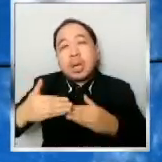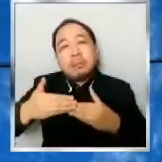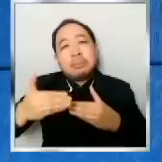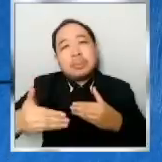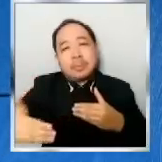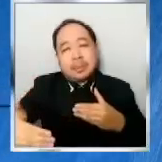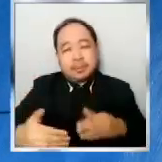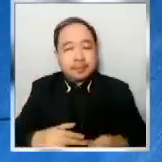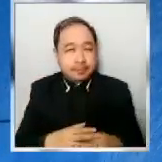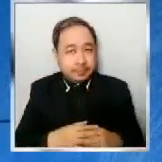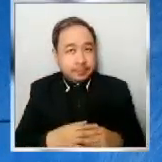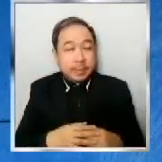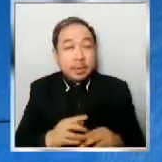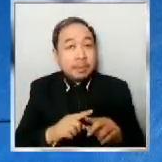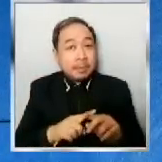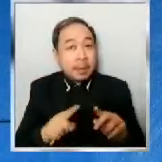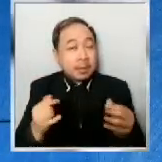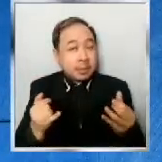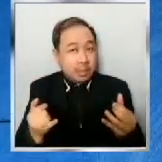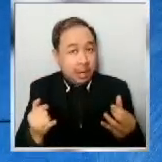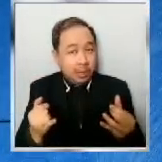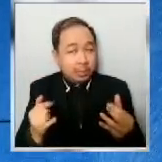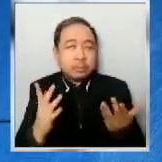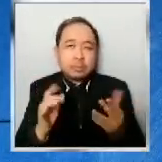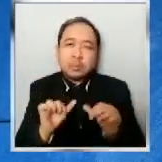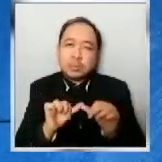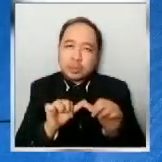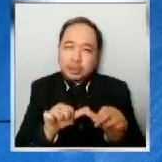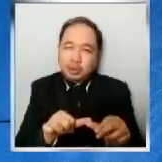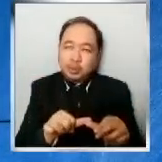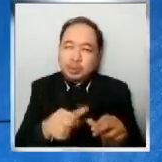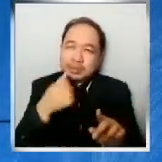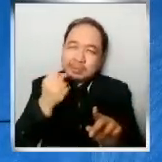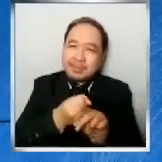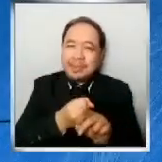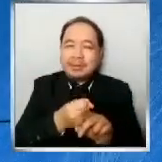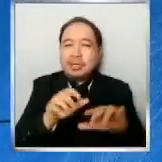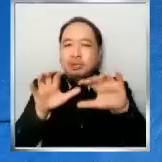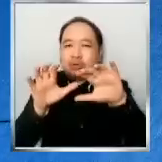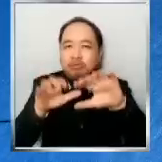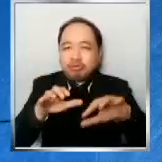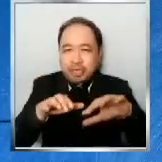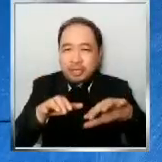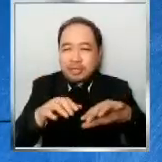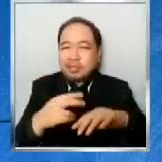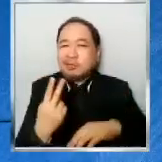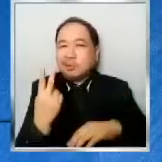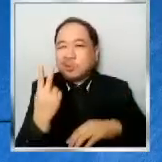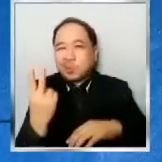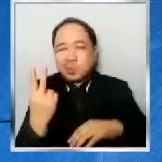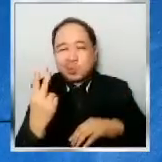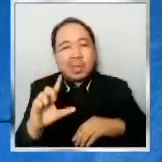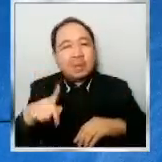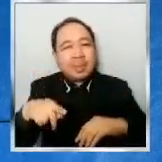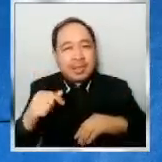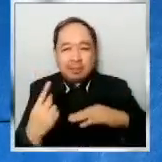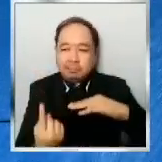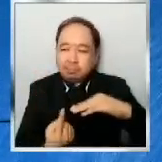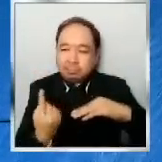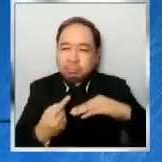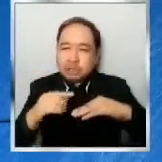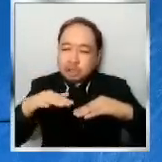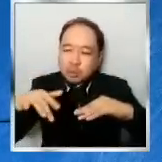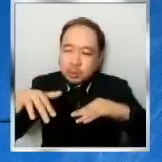PAGASA. Pero sa ngayon, patuloy na magpapaulan ang dalawang LPA. Gayun din ang shear line, amihan